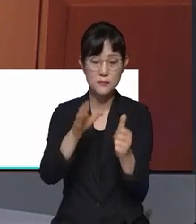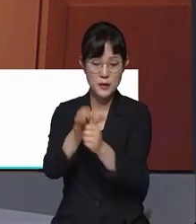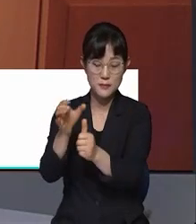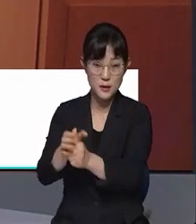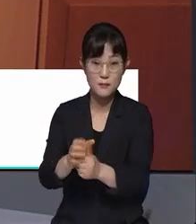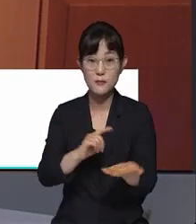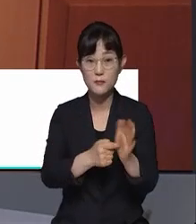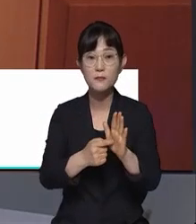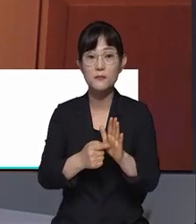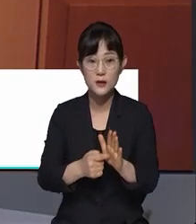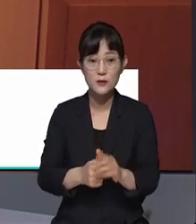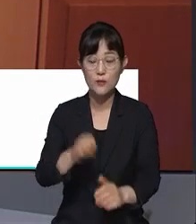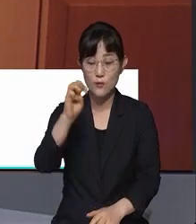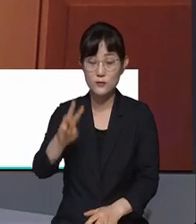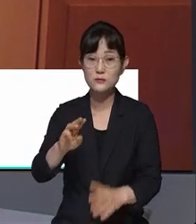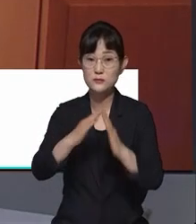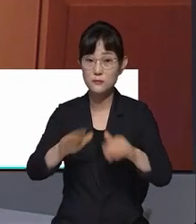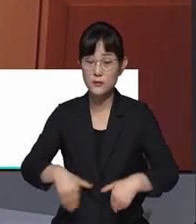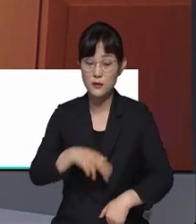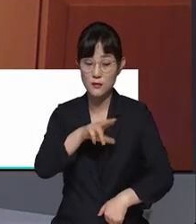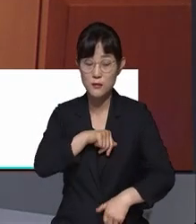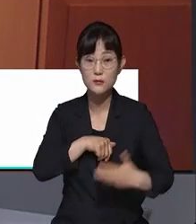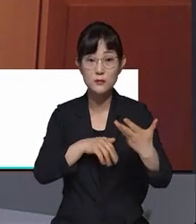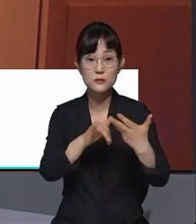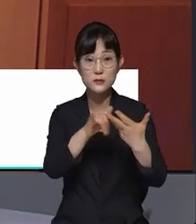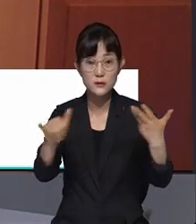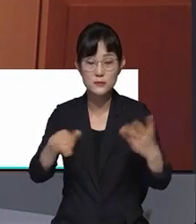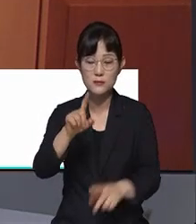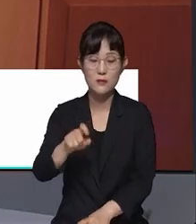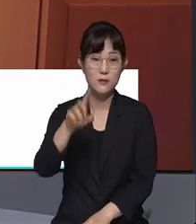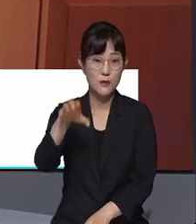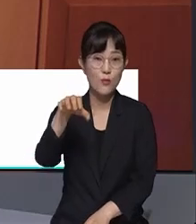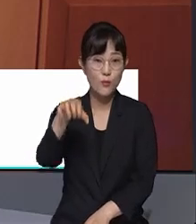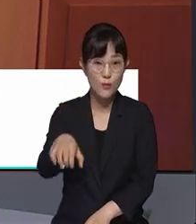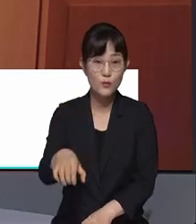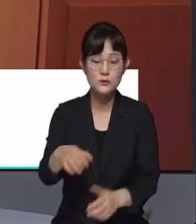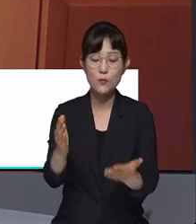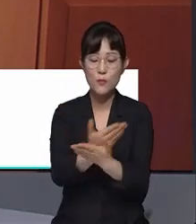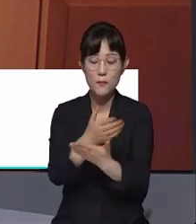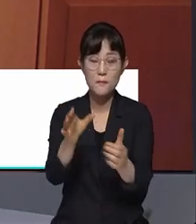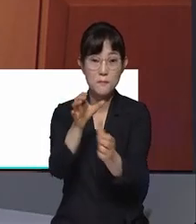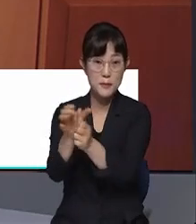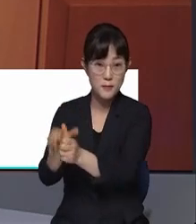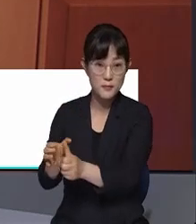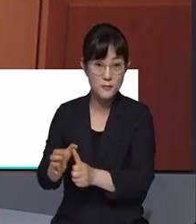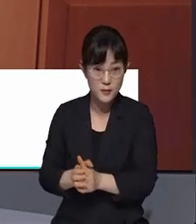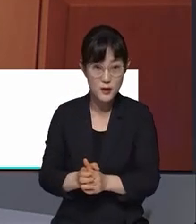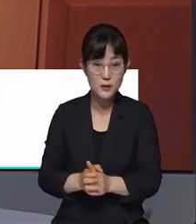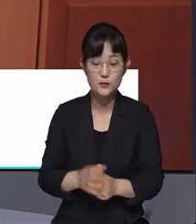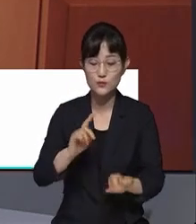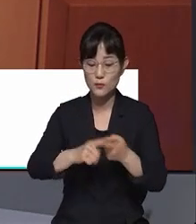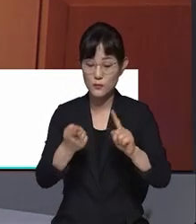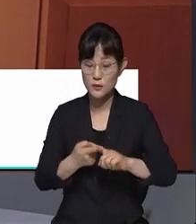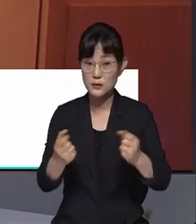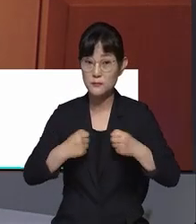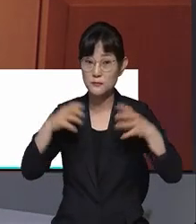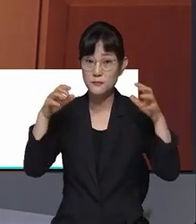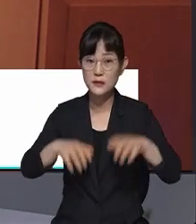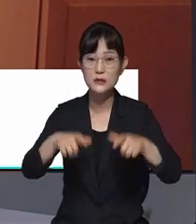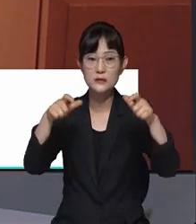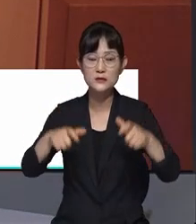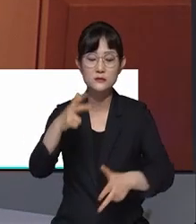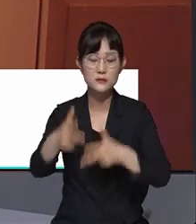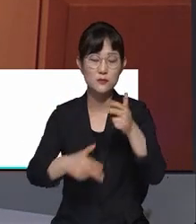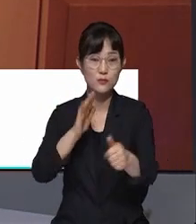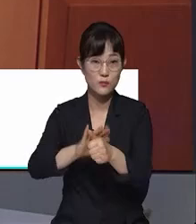발표했습니다. 광주 전남 18명의 의원들은 11곳의 상임위에 비교적 골고루 배분돼 상호 협력을 통해 지역 현안